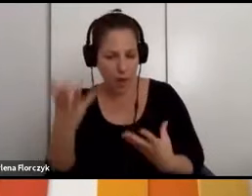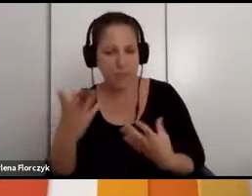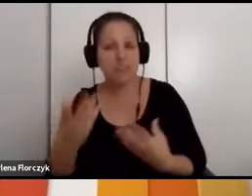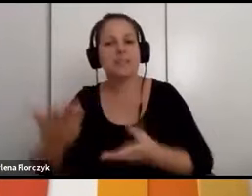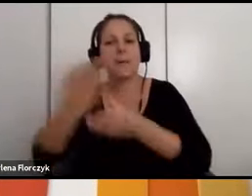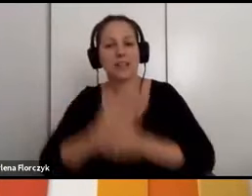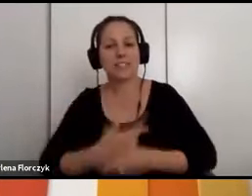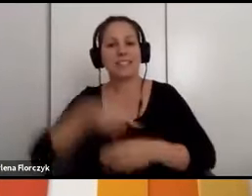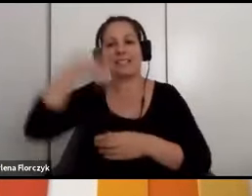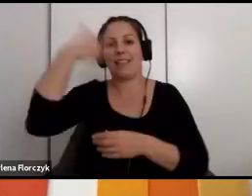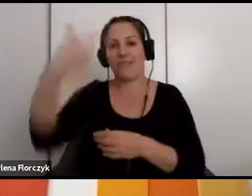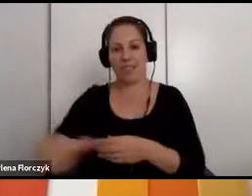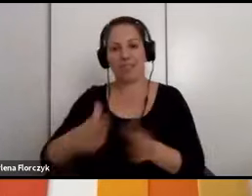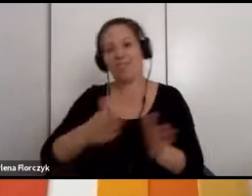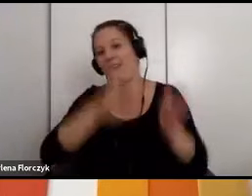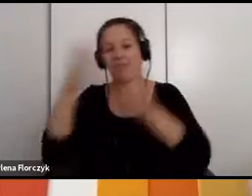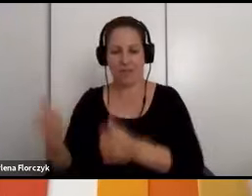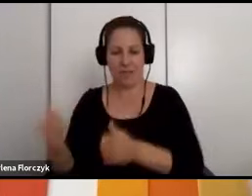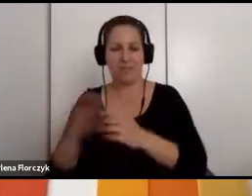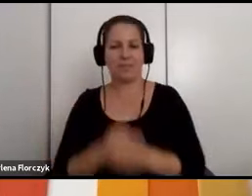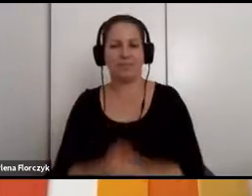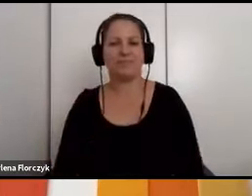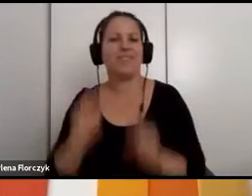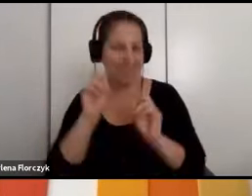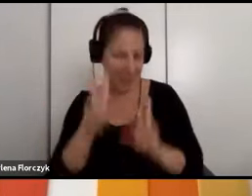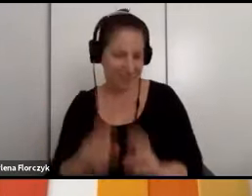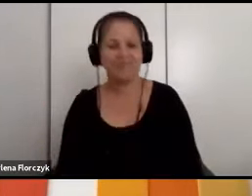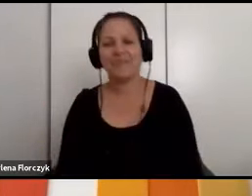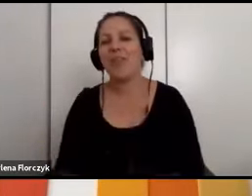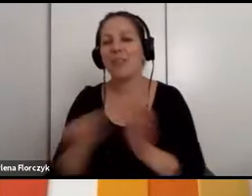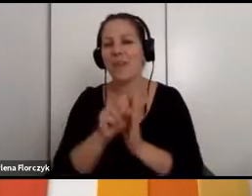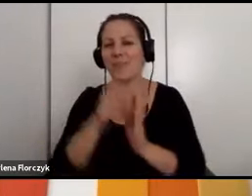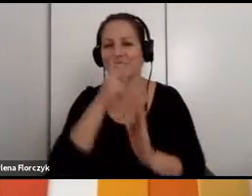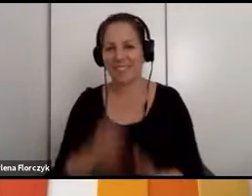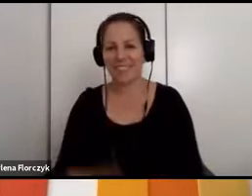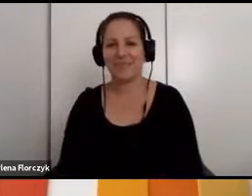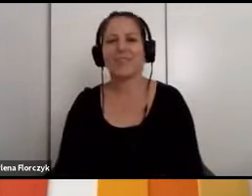zapraszamy już za 2 tygodnie na następny. Tak. Do widzenia. Dziękuję za rozmowę.